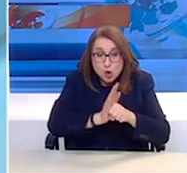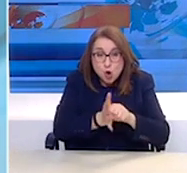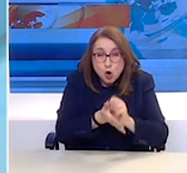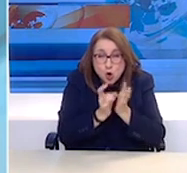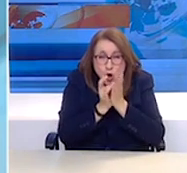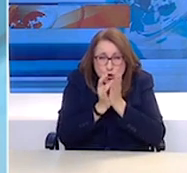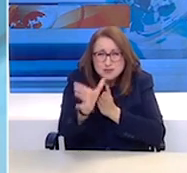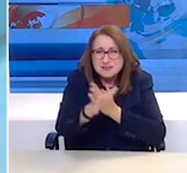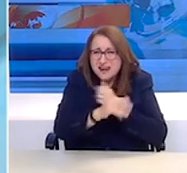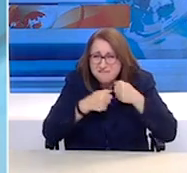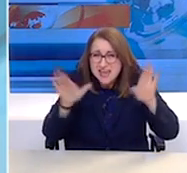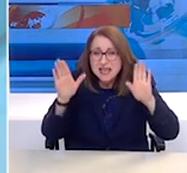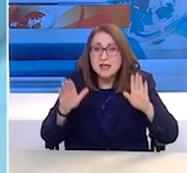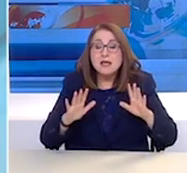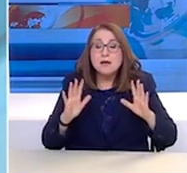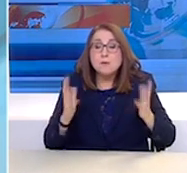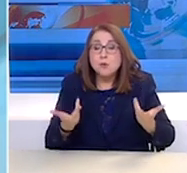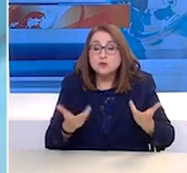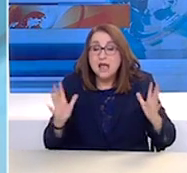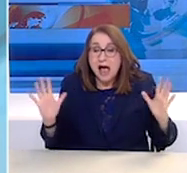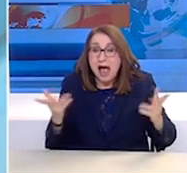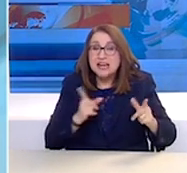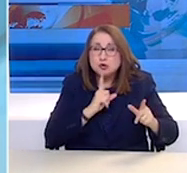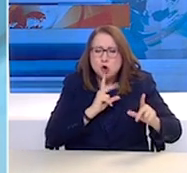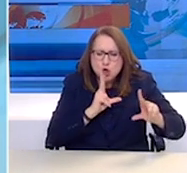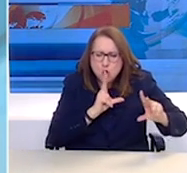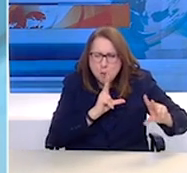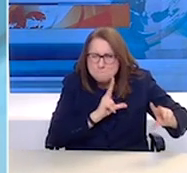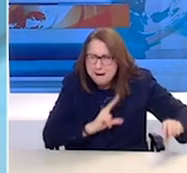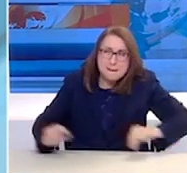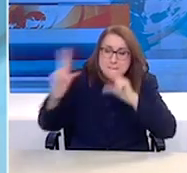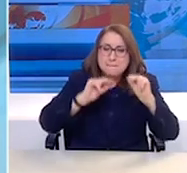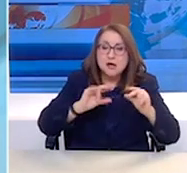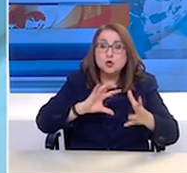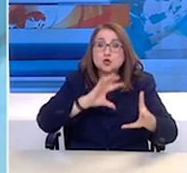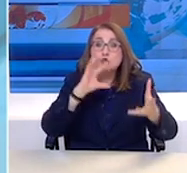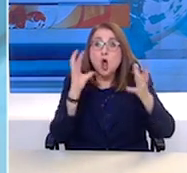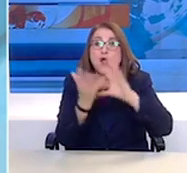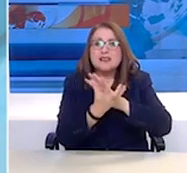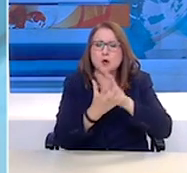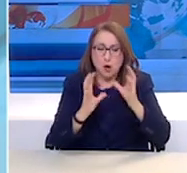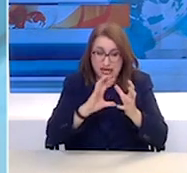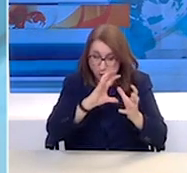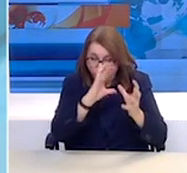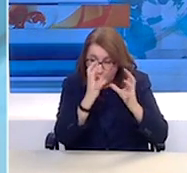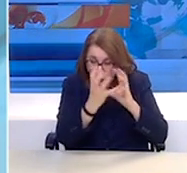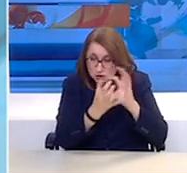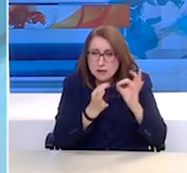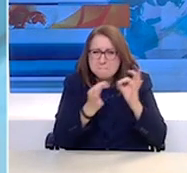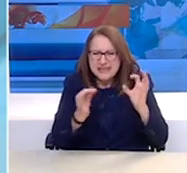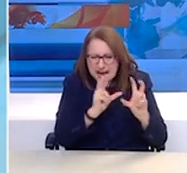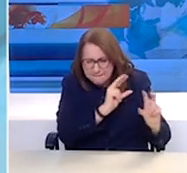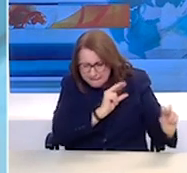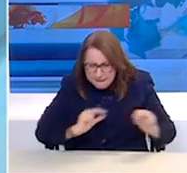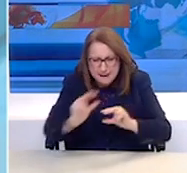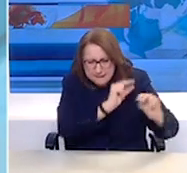αν ταυτόχρονα κινούταν με την ίδια ταχύτητα σε όλες τις χώρες, ταυτόχρονα όλοι παίρναμε τα ίδια μέτρα και καταφέραμε να έχουμε